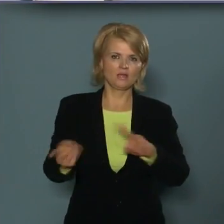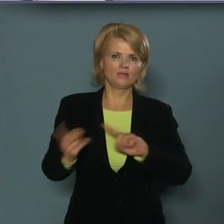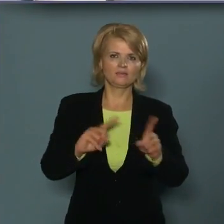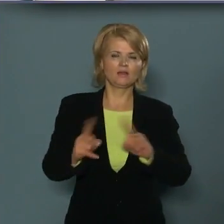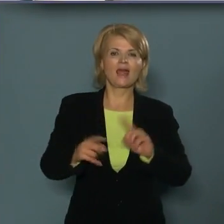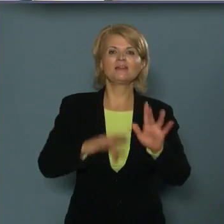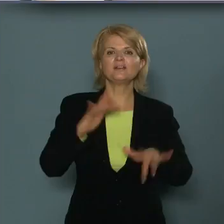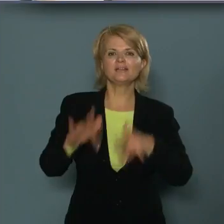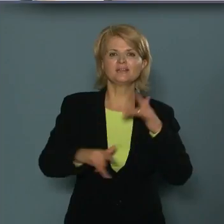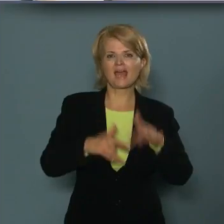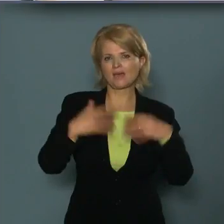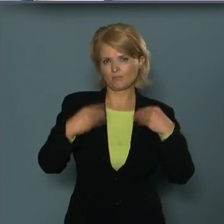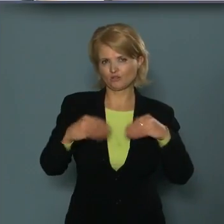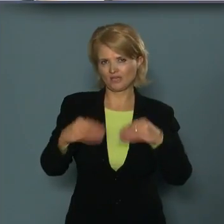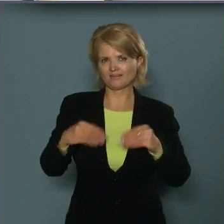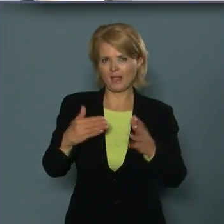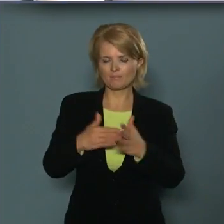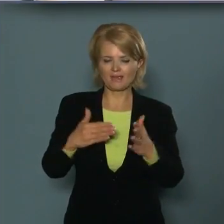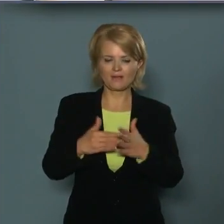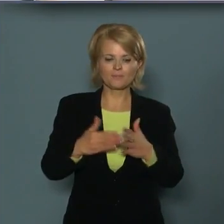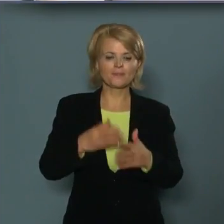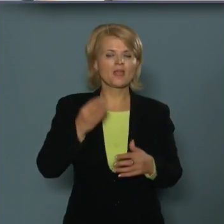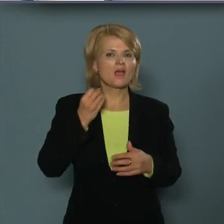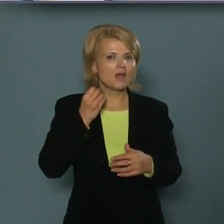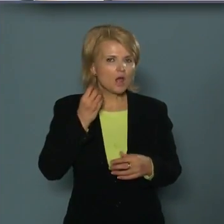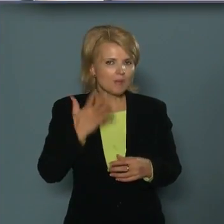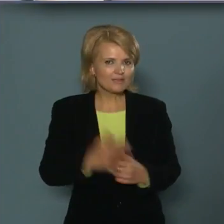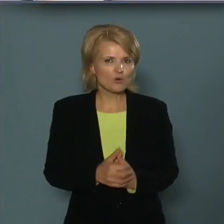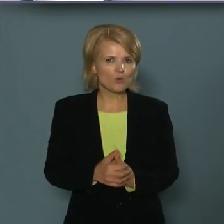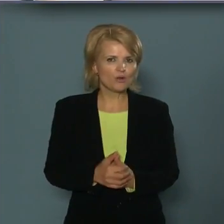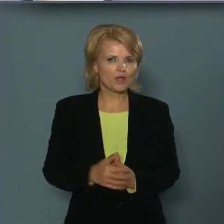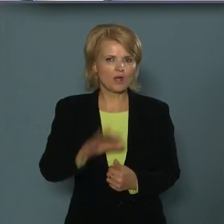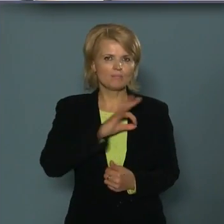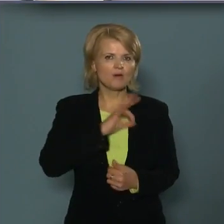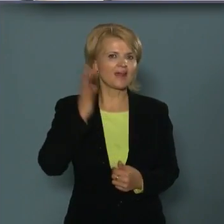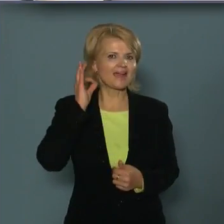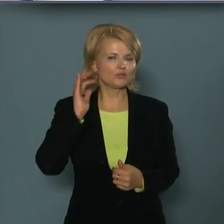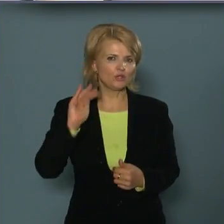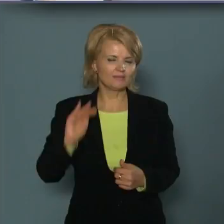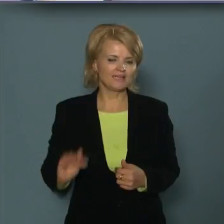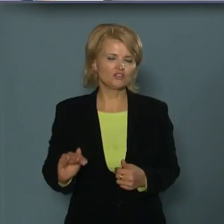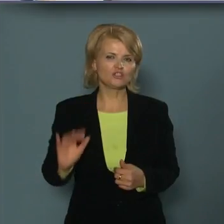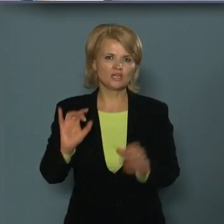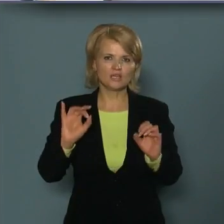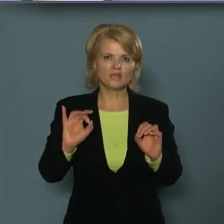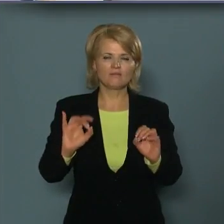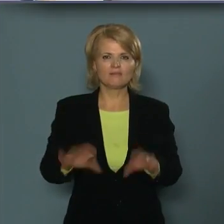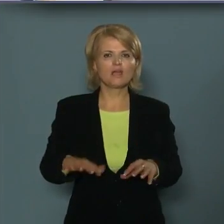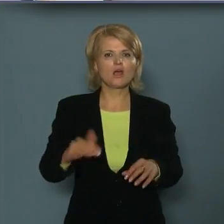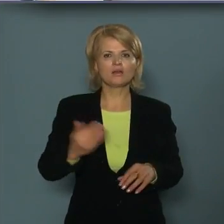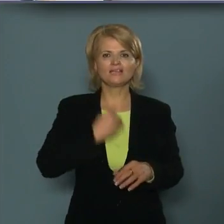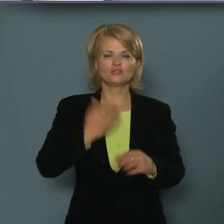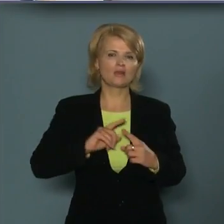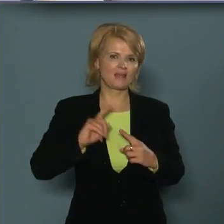meséltem el a legritkábban még, hogy amikor a barátnőm kisfia iskolába